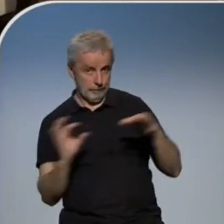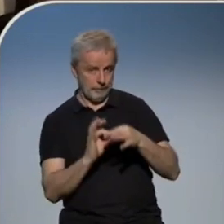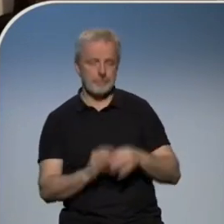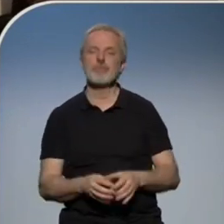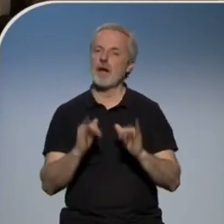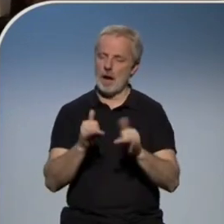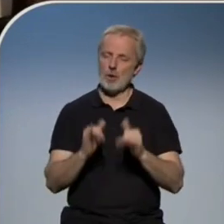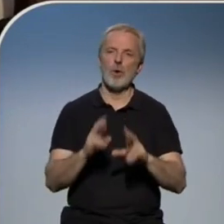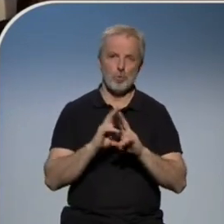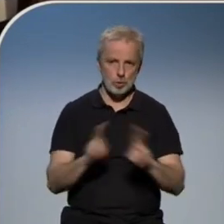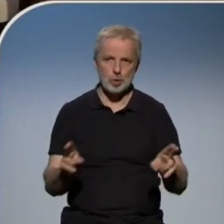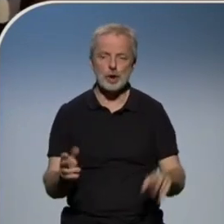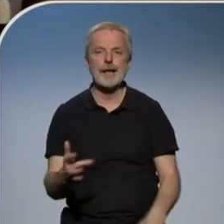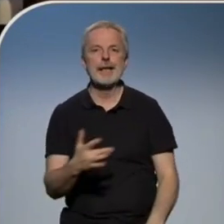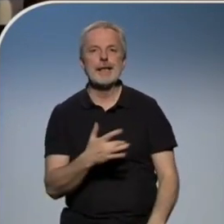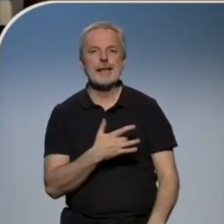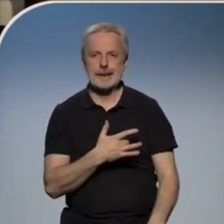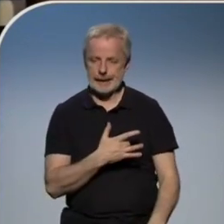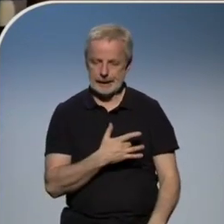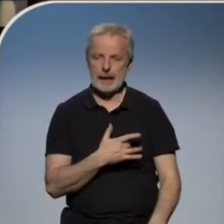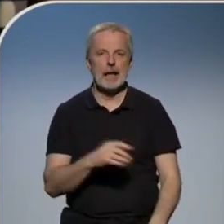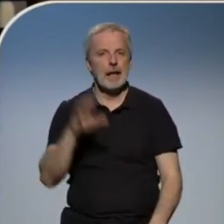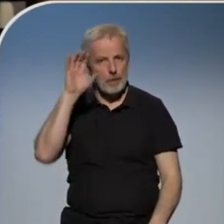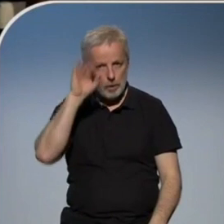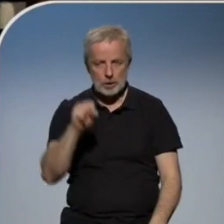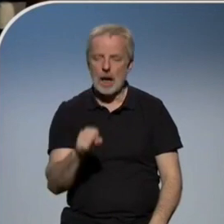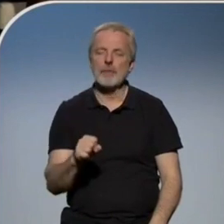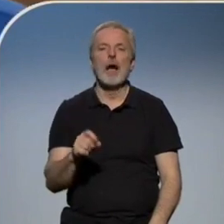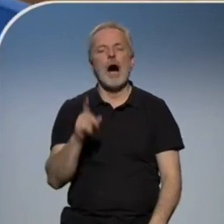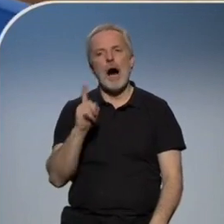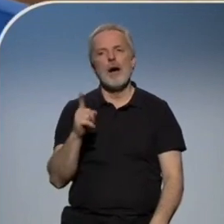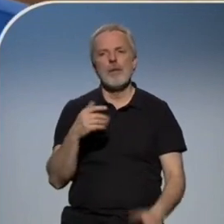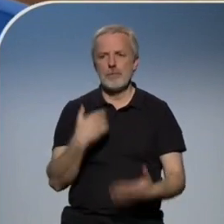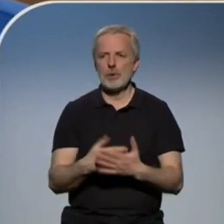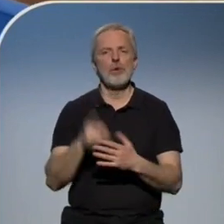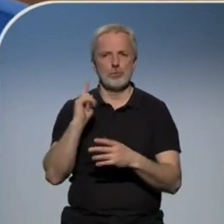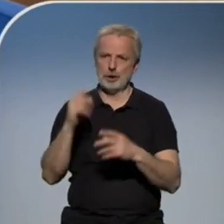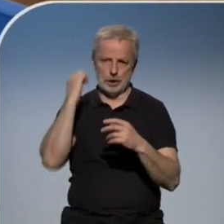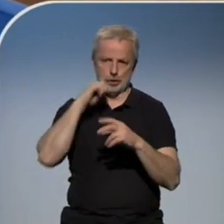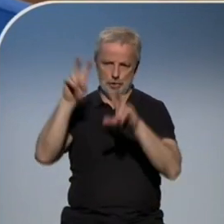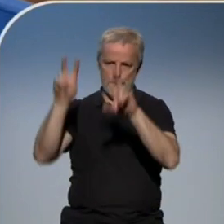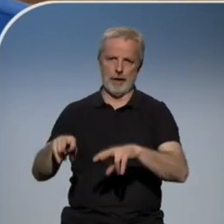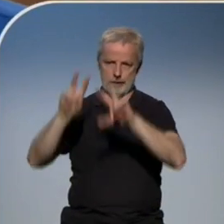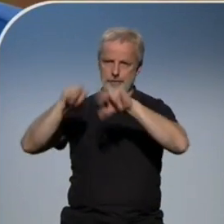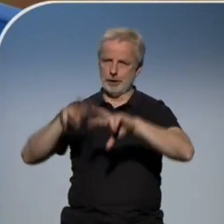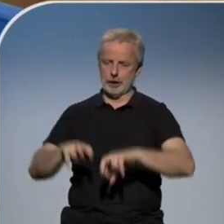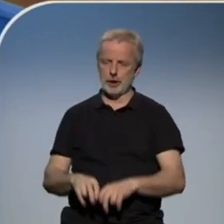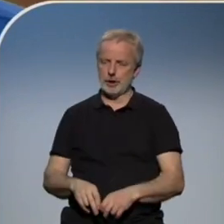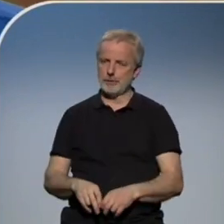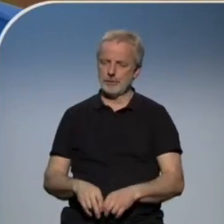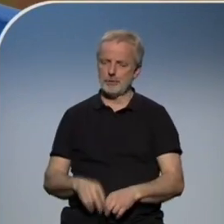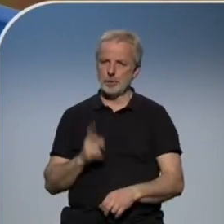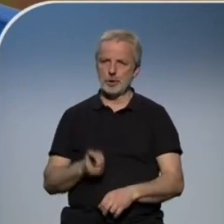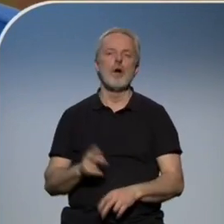s tím souvisí, takže to by musel člověk vidět konkrétní anamnézu, ale může být velká souvislost mezi tím, co žijem a mezi tím, co se nám děje tady na